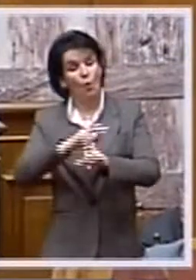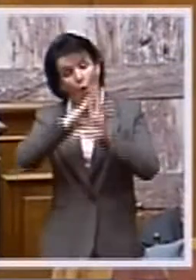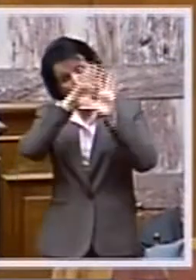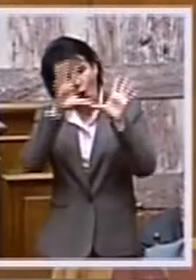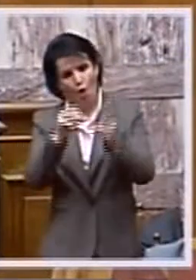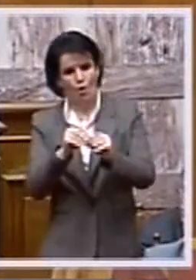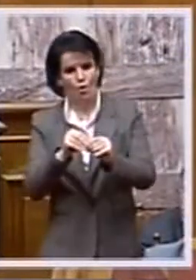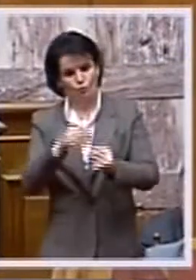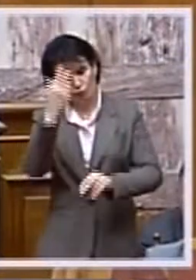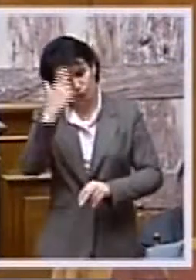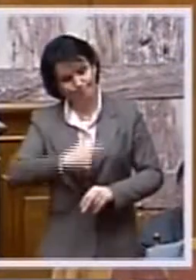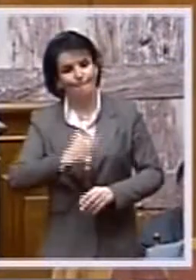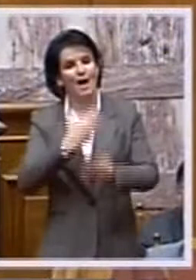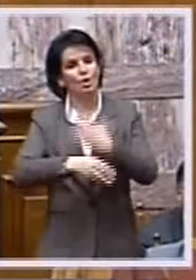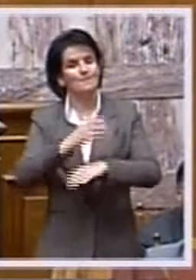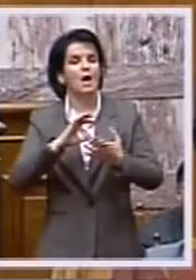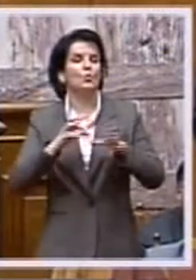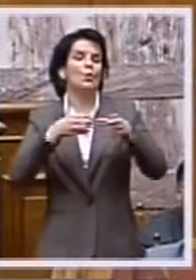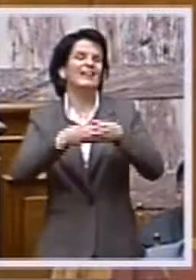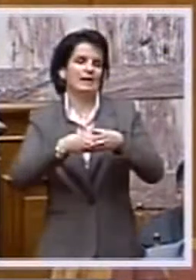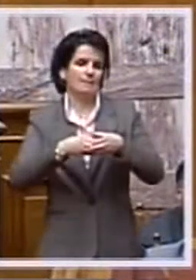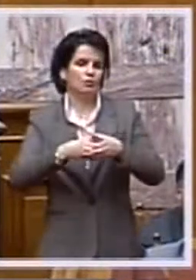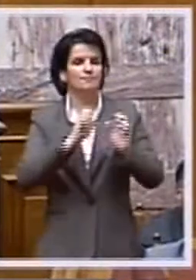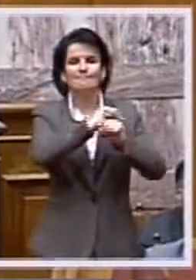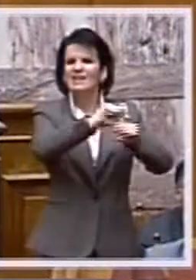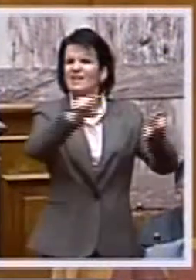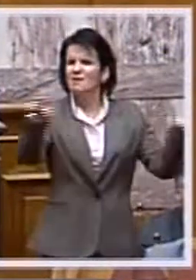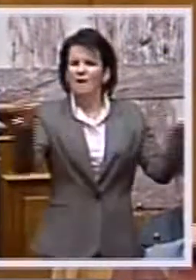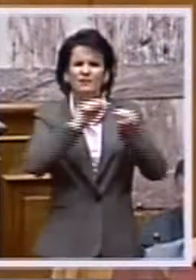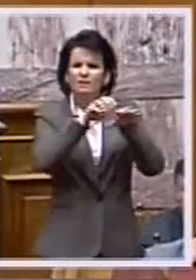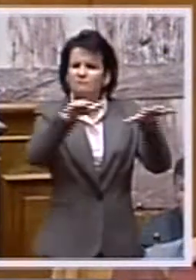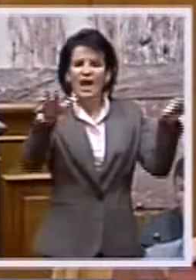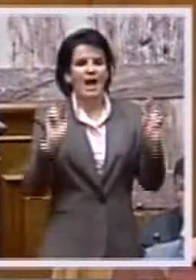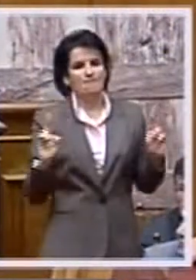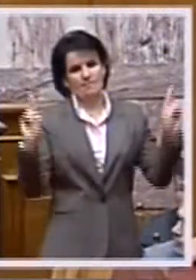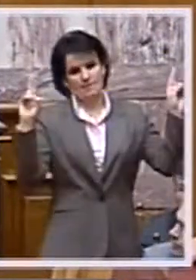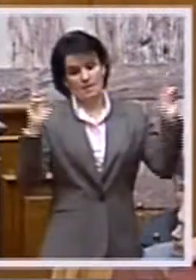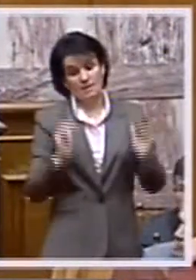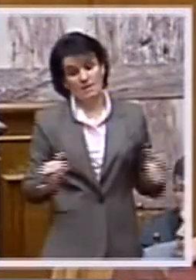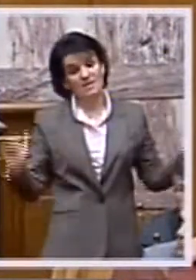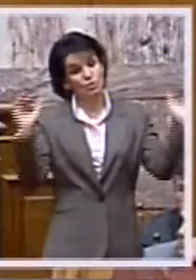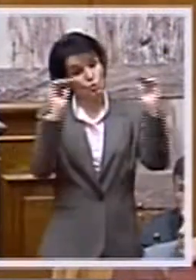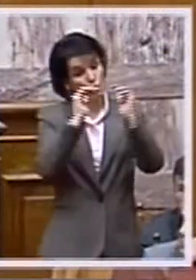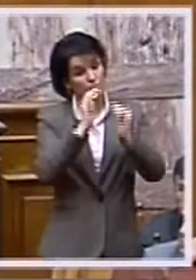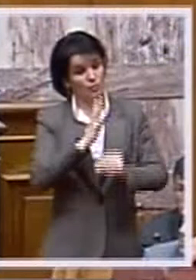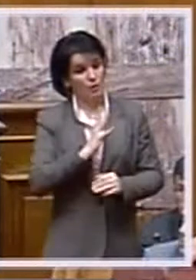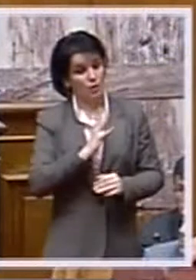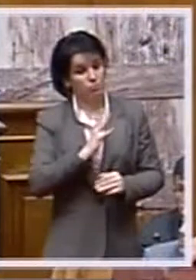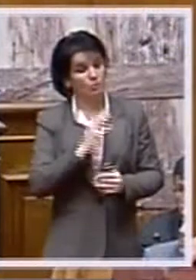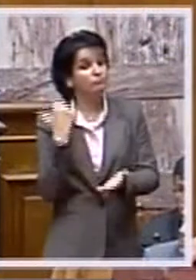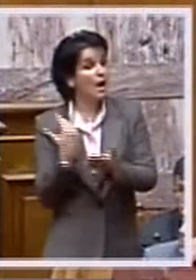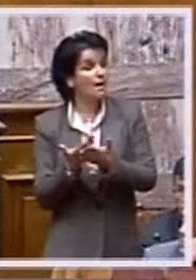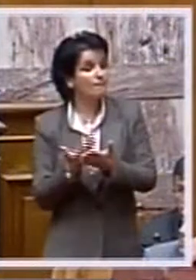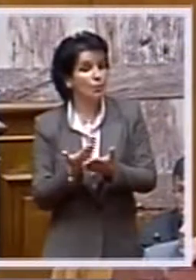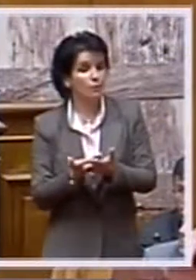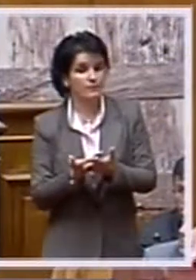ολόκληρου του παραολυμπιακού κινήματος. Μεταδίδει μηνύματα ελπίδας και ισότητας των ανθρώπων. Αποδεικνύει